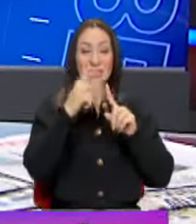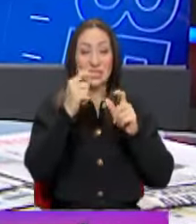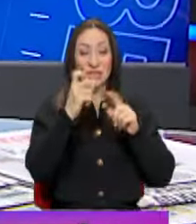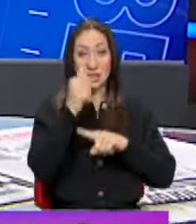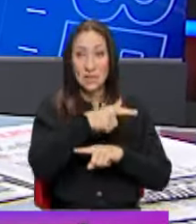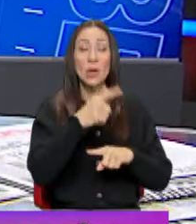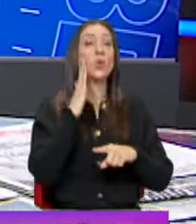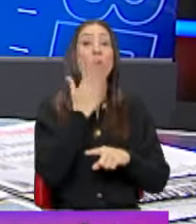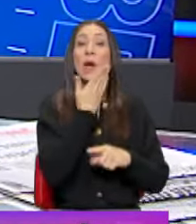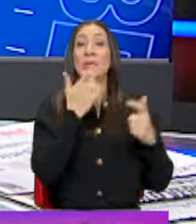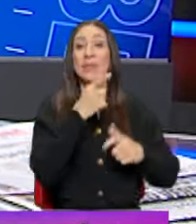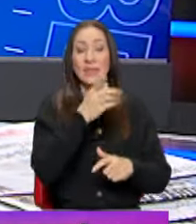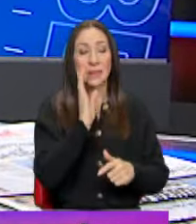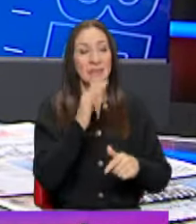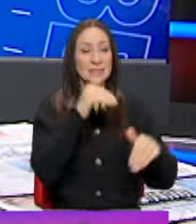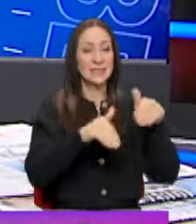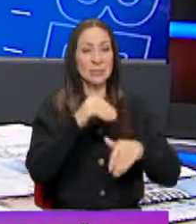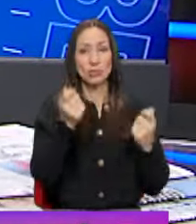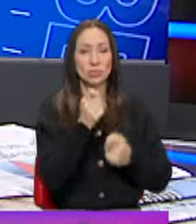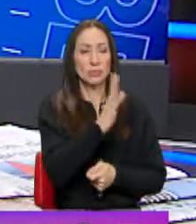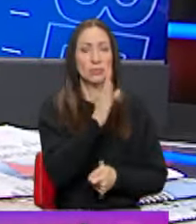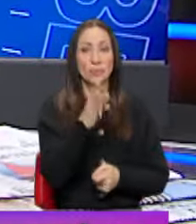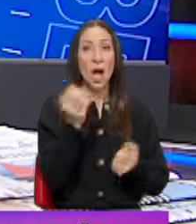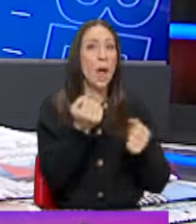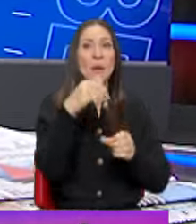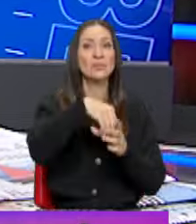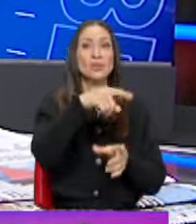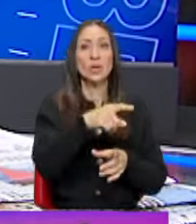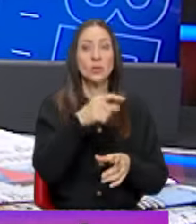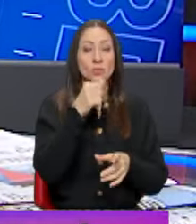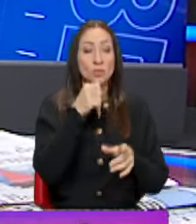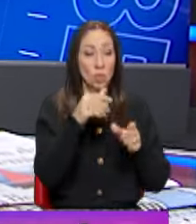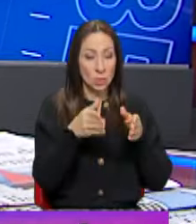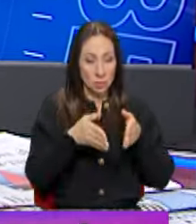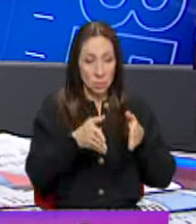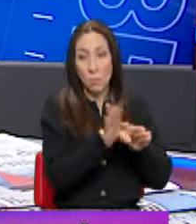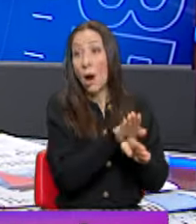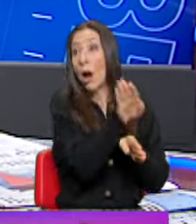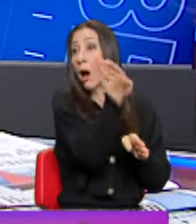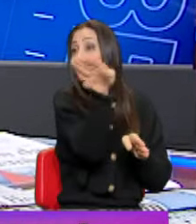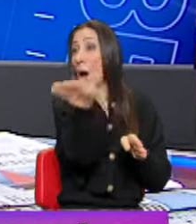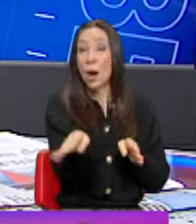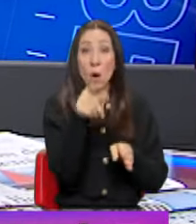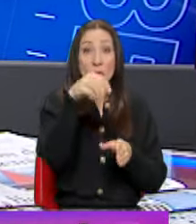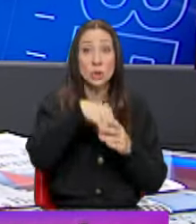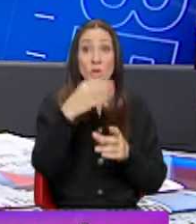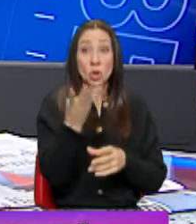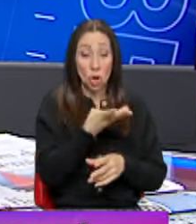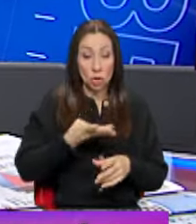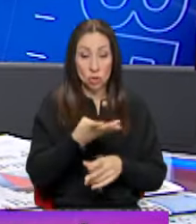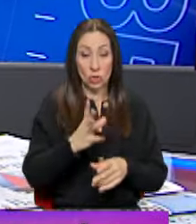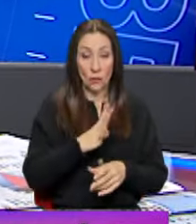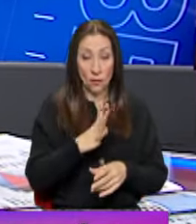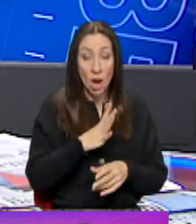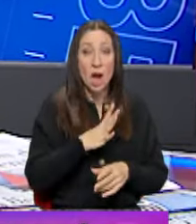içinde olduğu araç, seçim çalışmaları yapıyordu. İçinde olduğu araç su kanalına uçtu. Kendisi, o aracın içinde 4 kişi